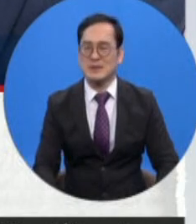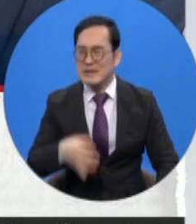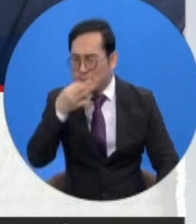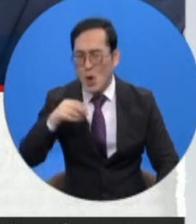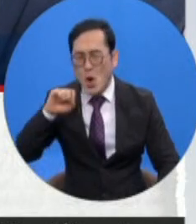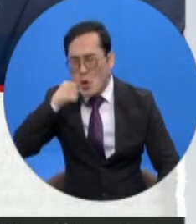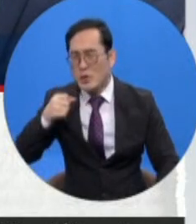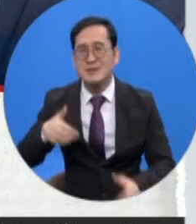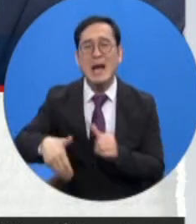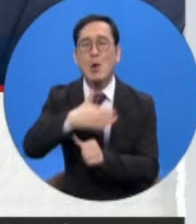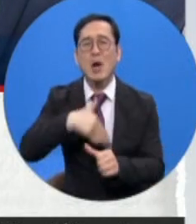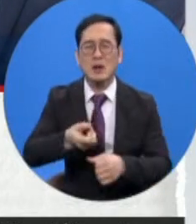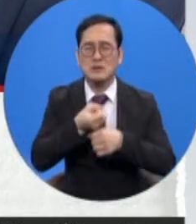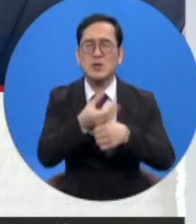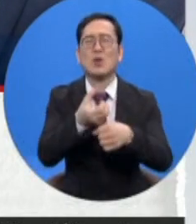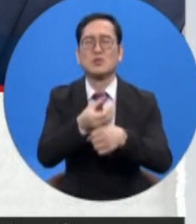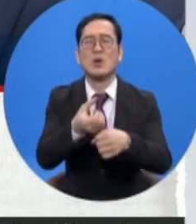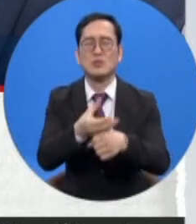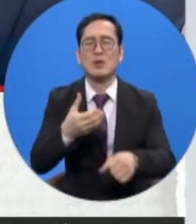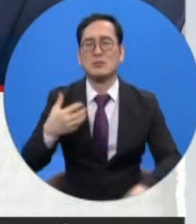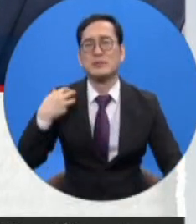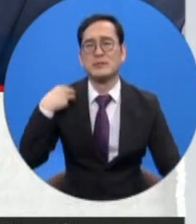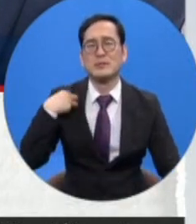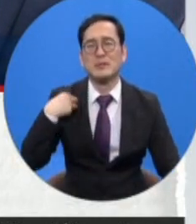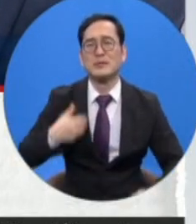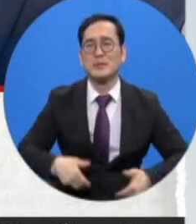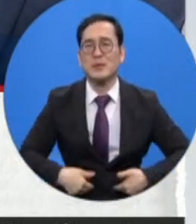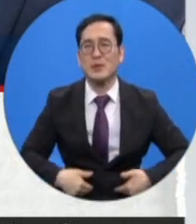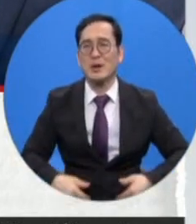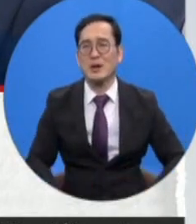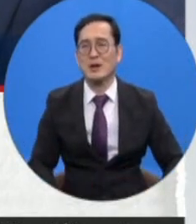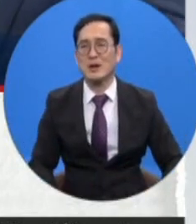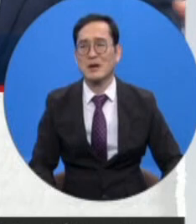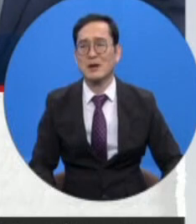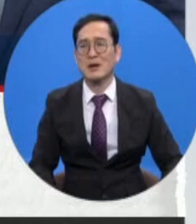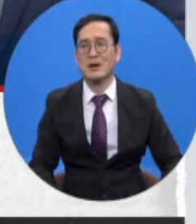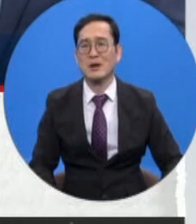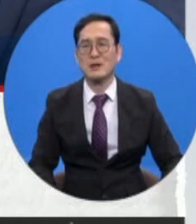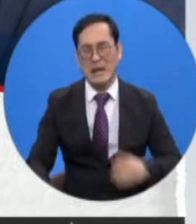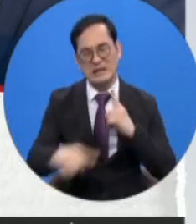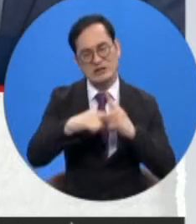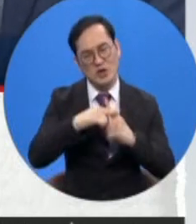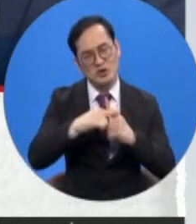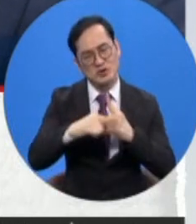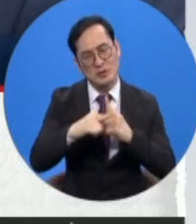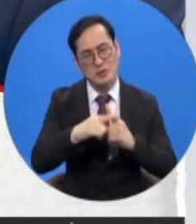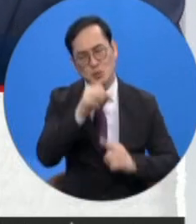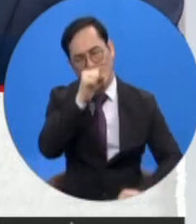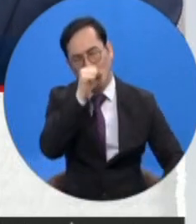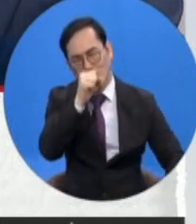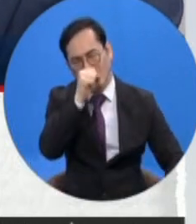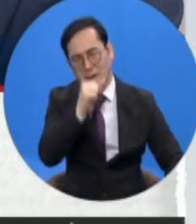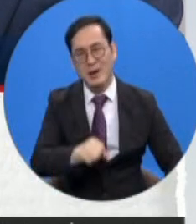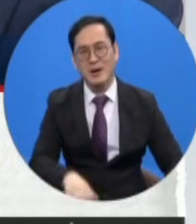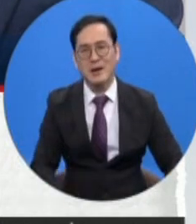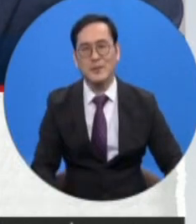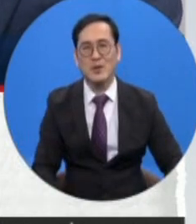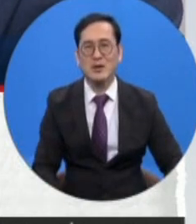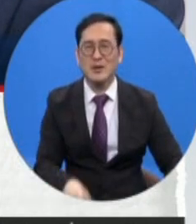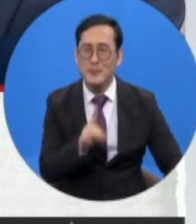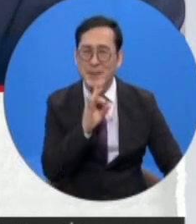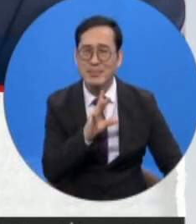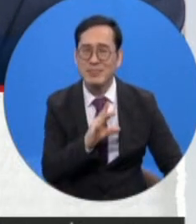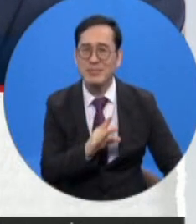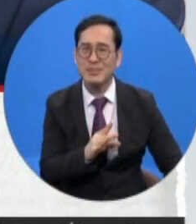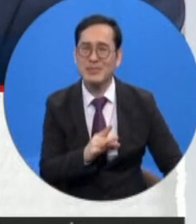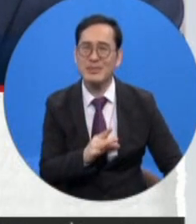통해서 그야말로 사과로 끝날 것이 아니라 좀 더 두터운 소상공인에 대한 지원 또 현장에서 말하자면